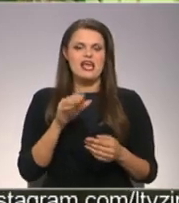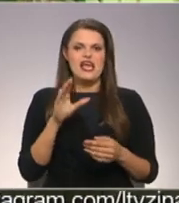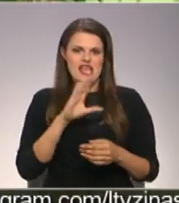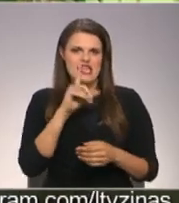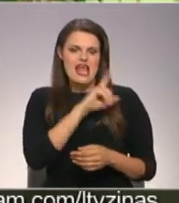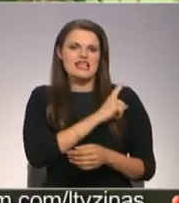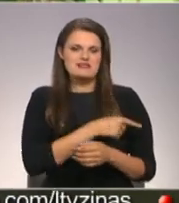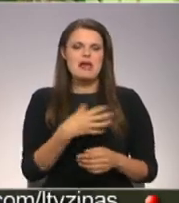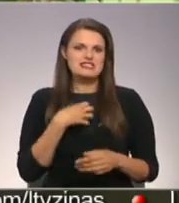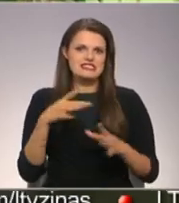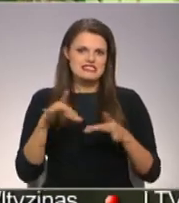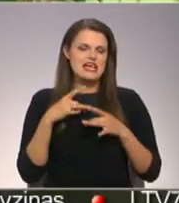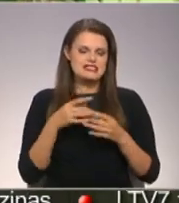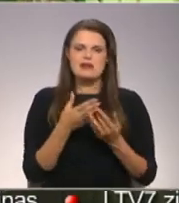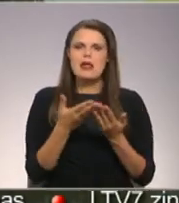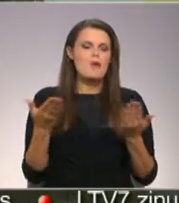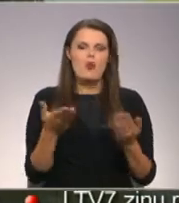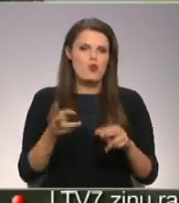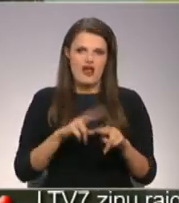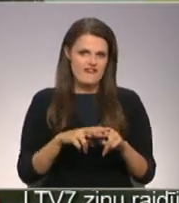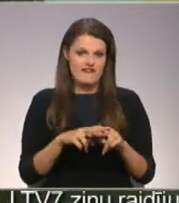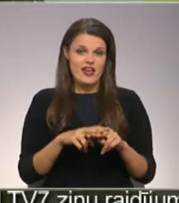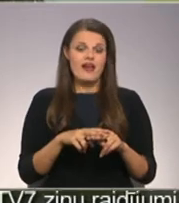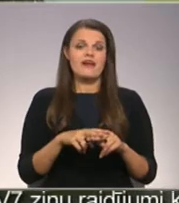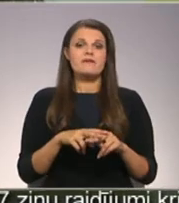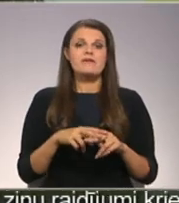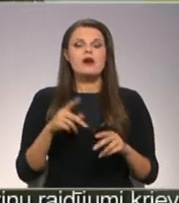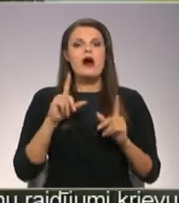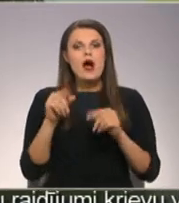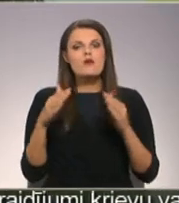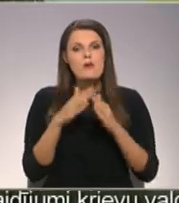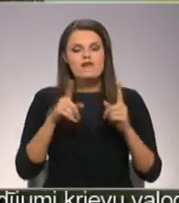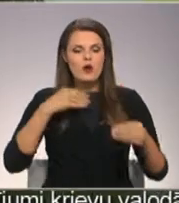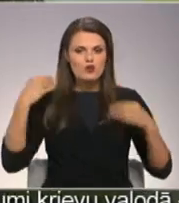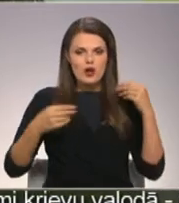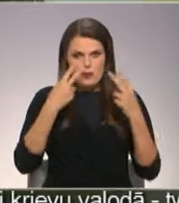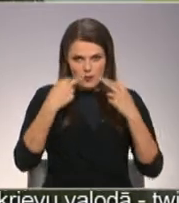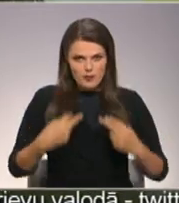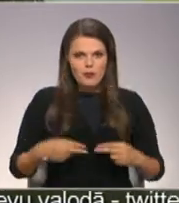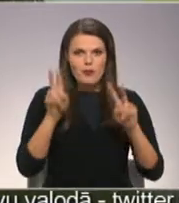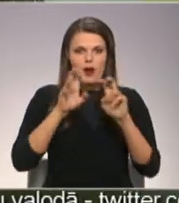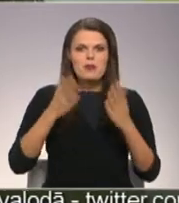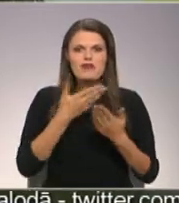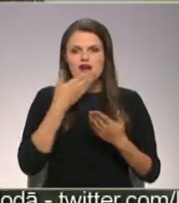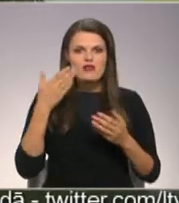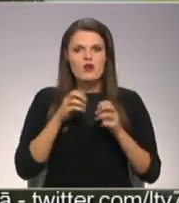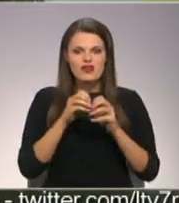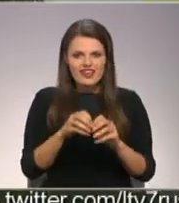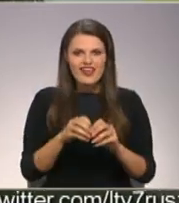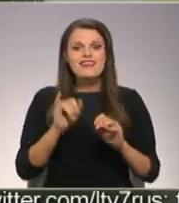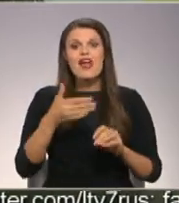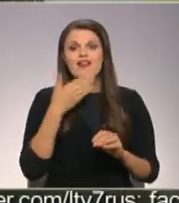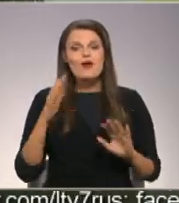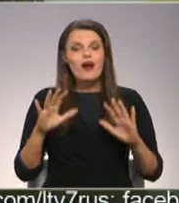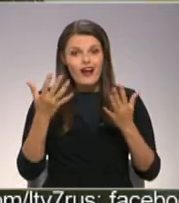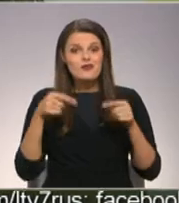ir jebkurā vītā. Atejot jūs mojum, vajag nosagiepties, apsaskatīt, vai nav piesasaukuši, kur kāda ērce. Un, ja gadījumā